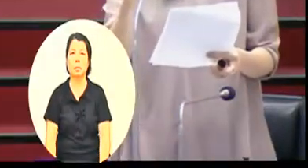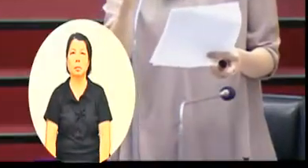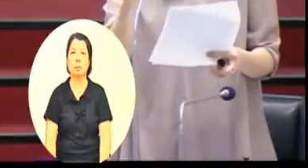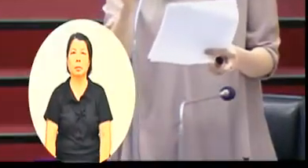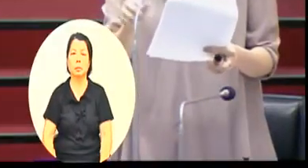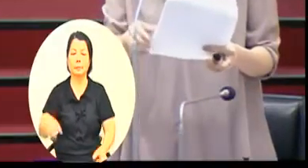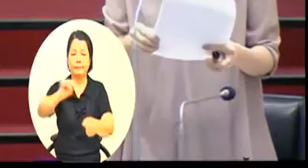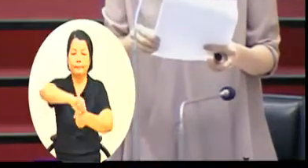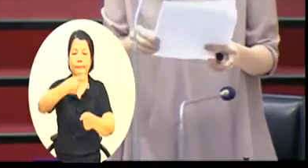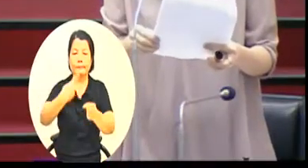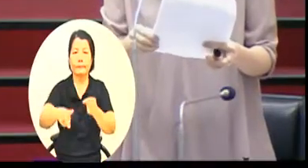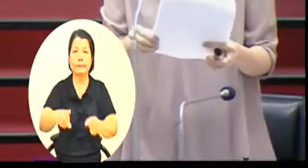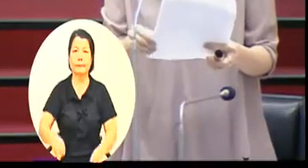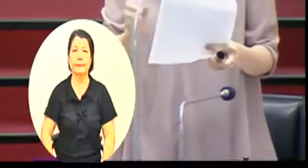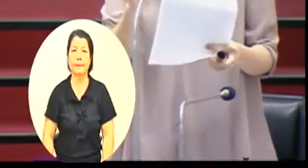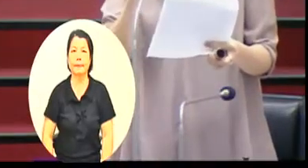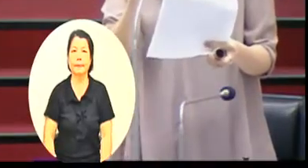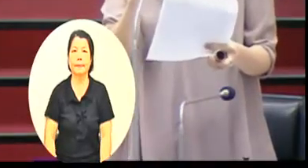请再给两分钟。